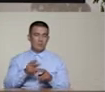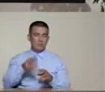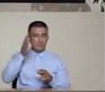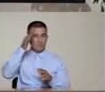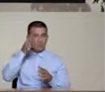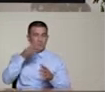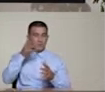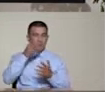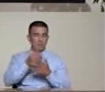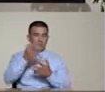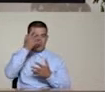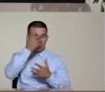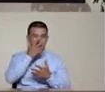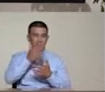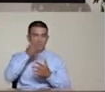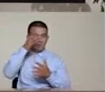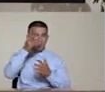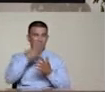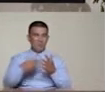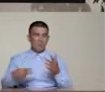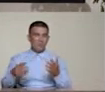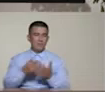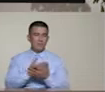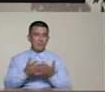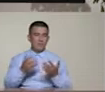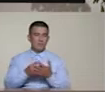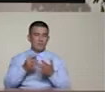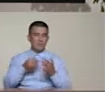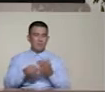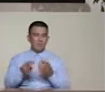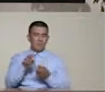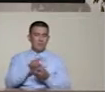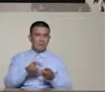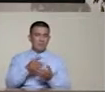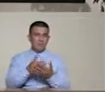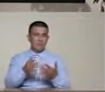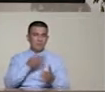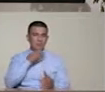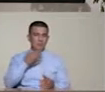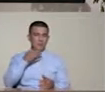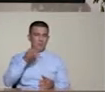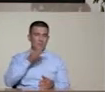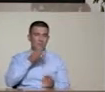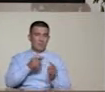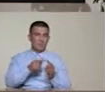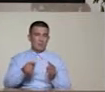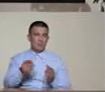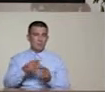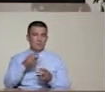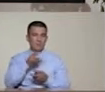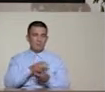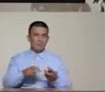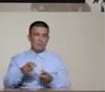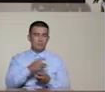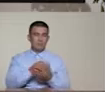ixtiro etgan ekan. Va aynan akvalang suv ostida uzoqroq muddatda tadqiqot